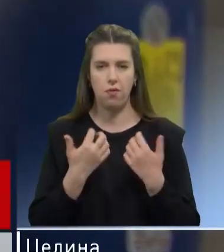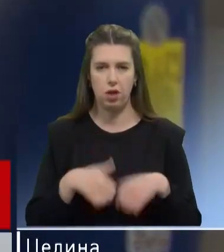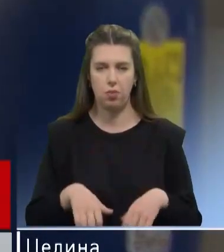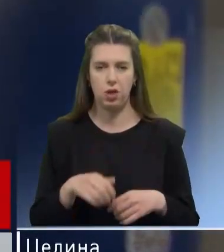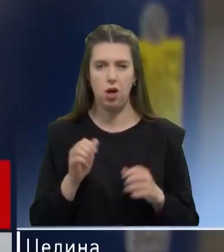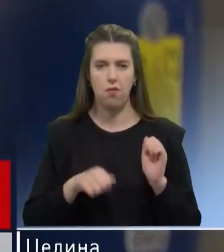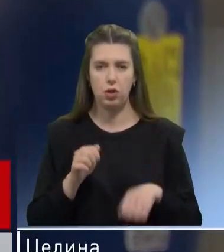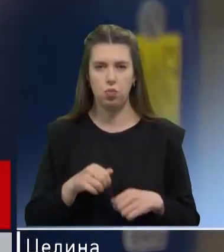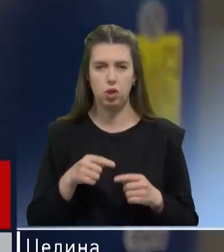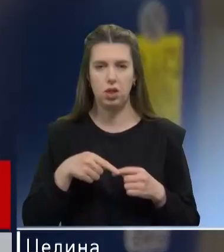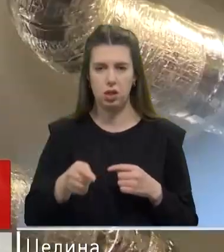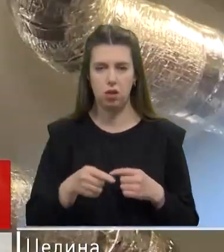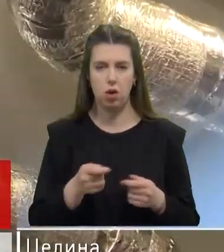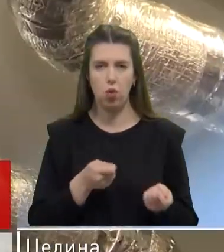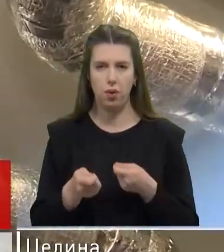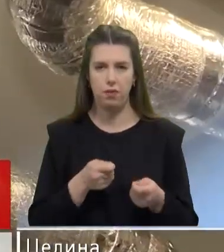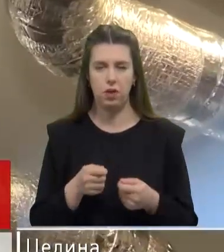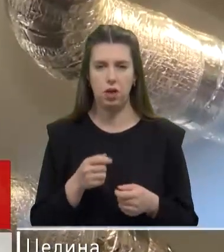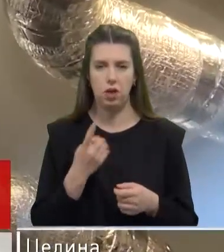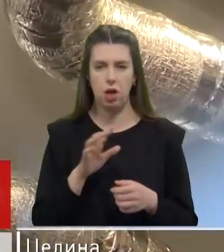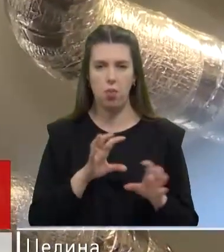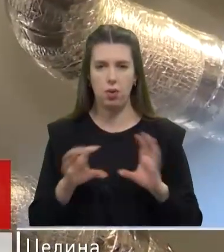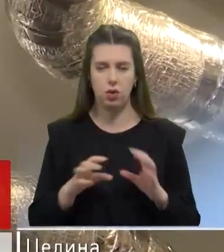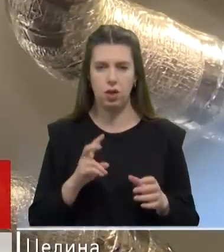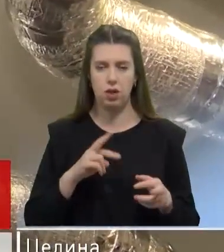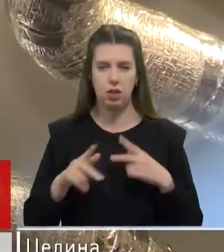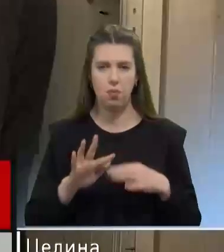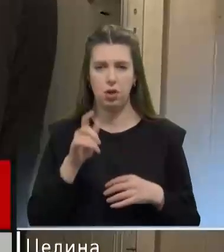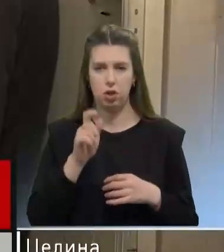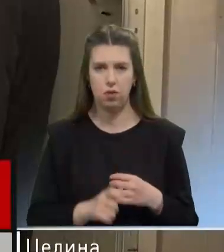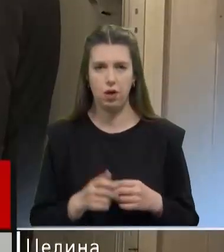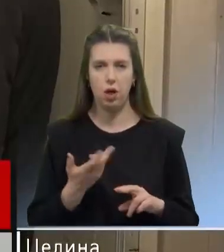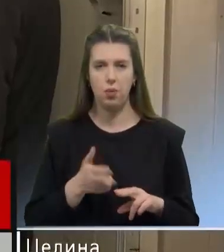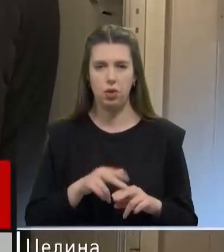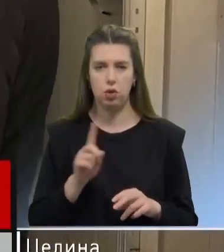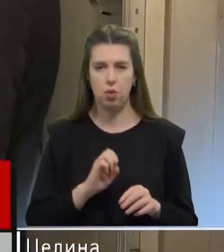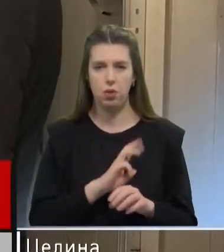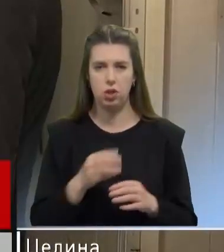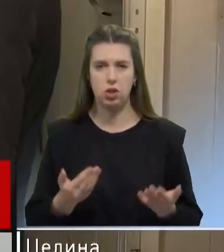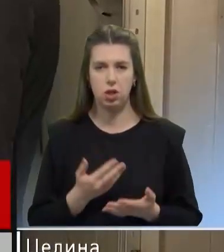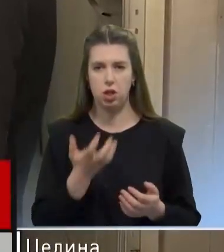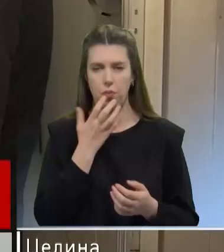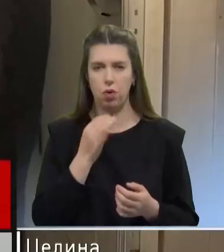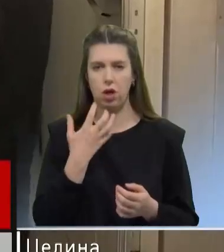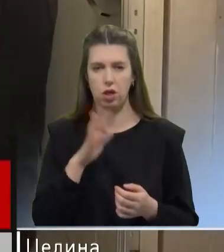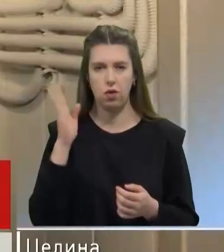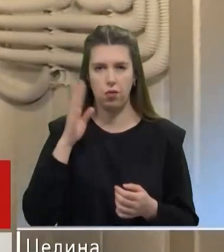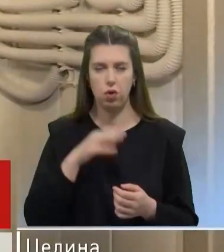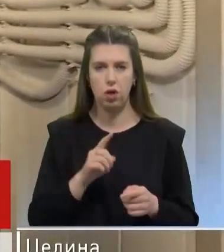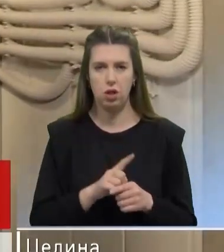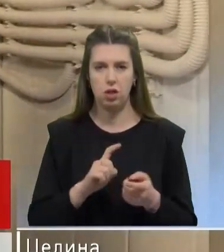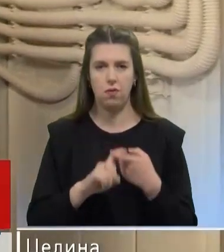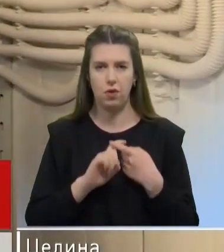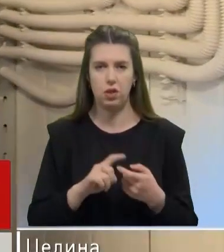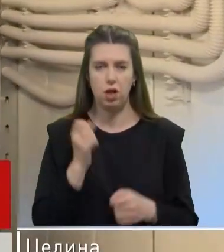автоматически. Возможно, даже дистанционное управление, но ни одна аппаратура не заменит человека. Поэтому, чтобы обеспечить жителей теплом и горячей водой, Елена на